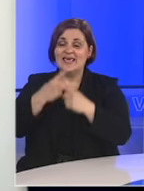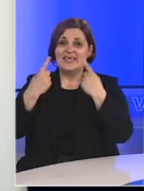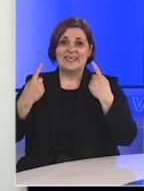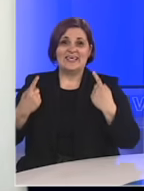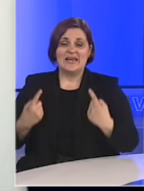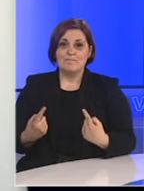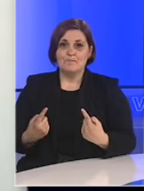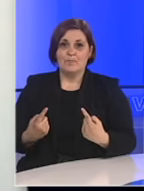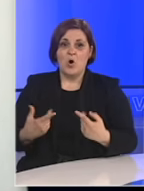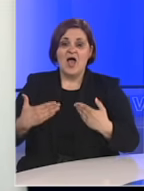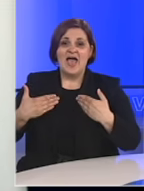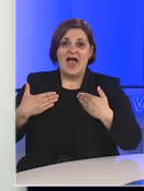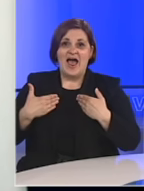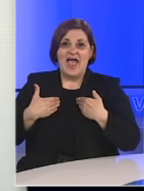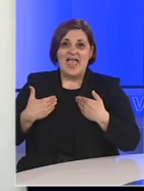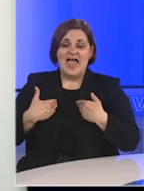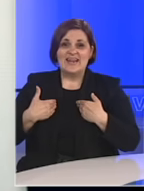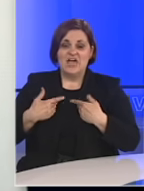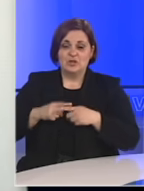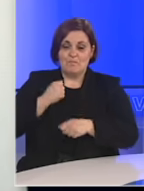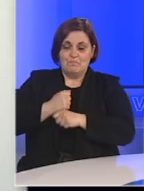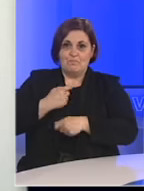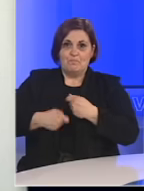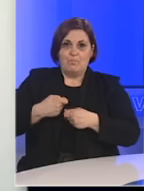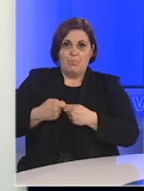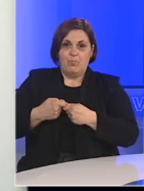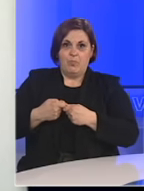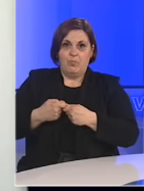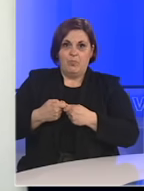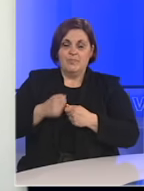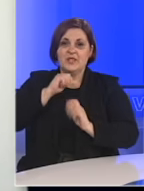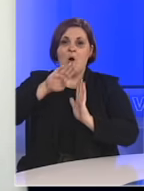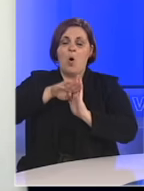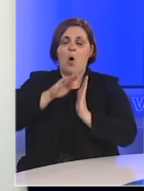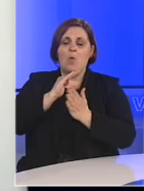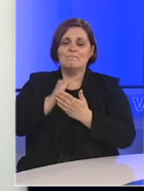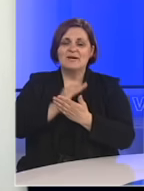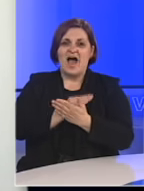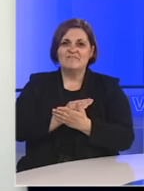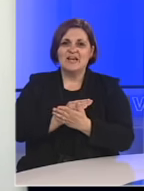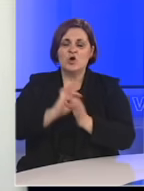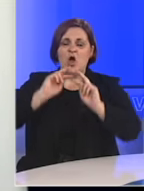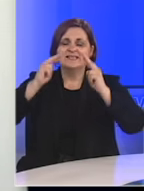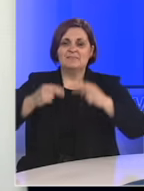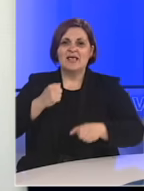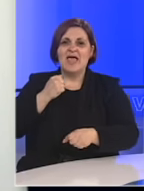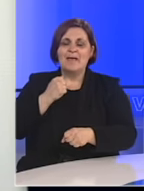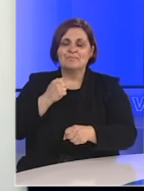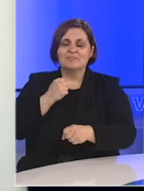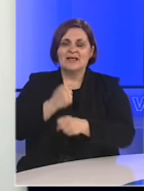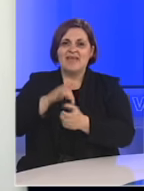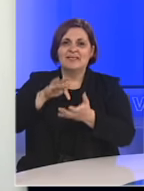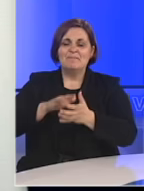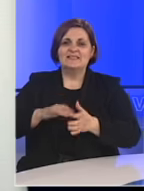nepostojanja našeg, da kažem, zanimanja u pravilniku o sistematizaciji zdravstvenih